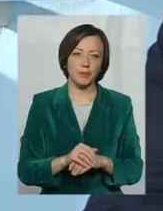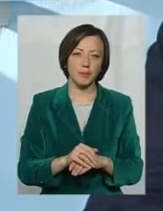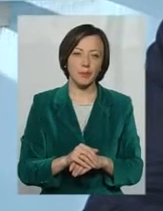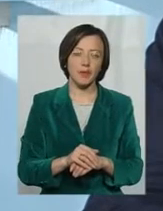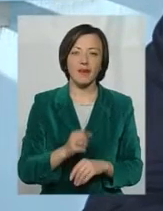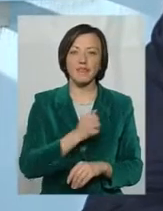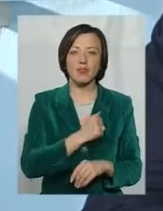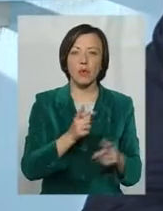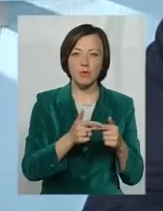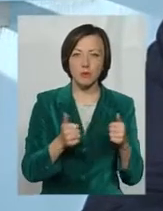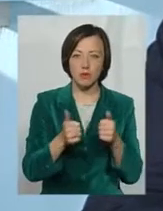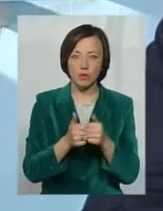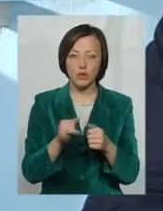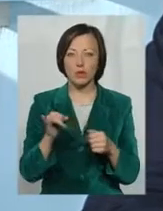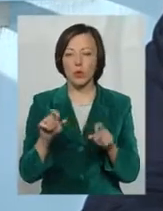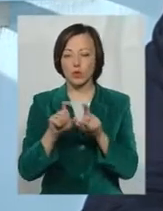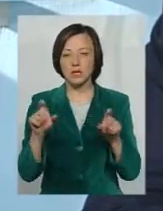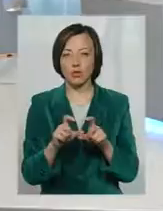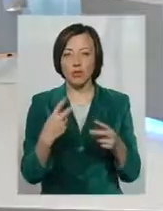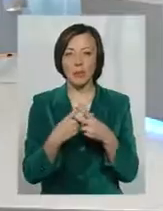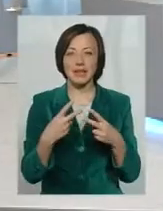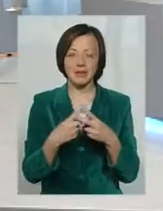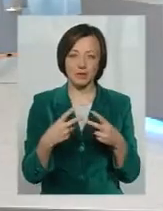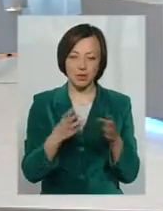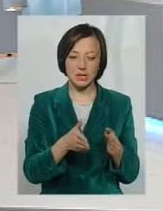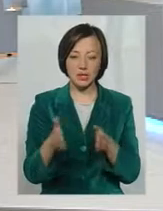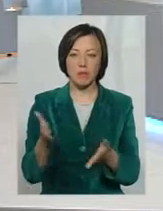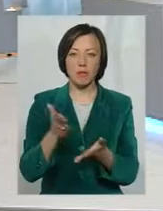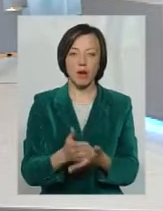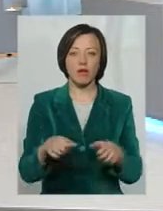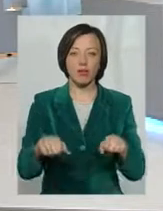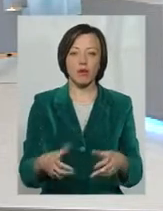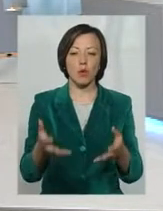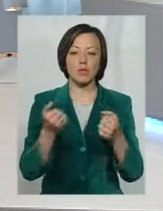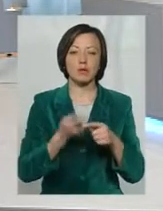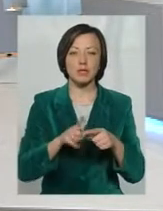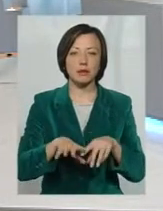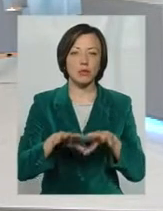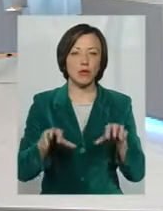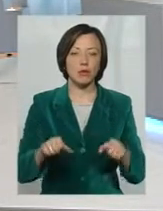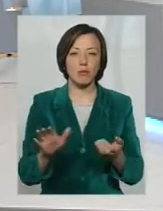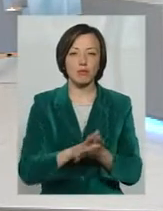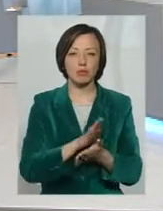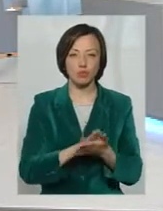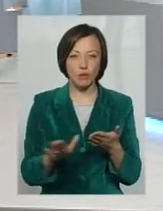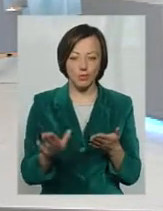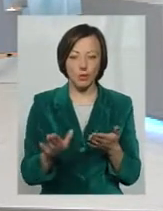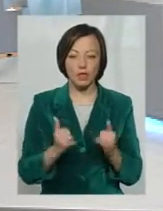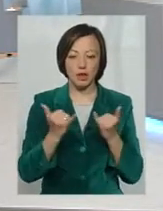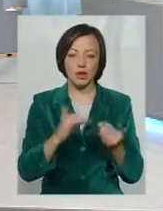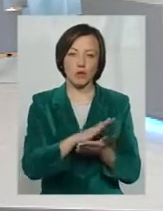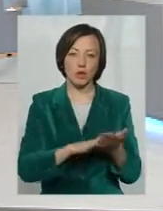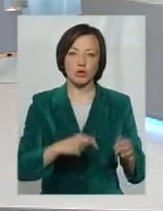військові підрозділи, установи пенітенціарної системи. Тобто вони мають право отримати дане майно безкоштовно для